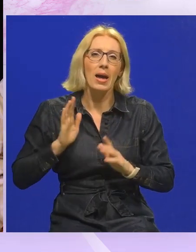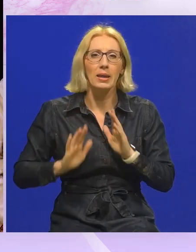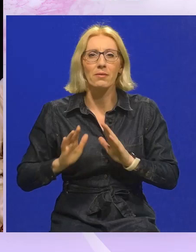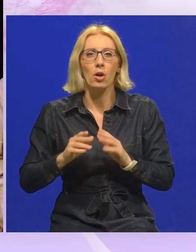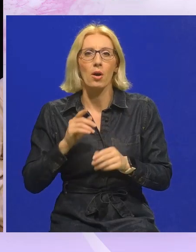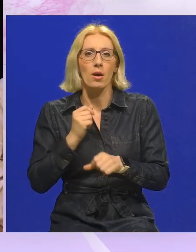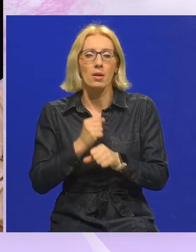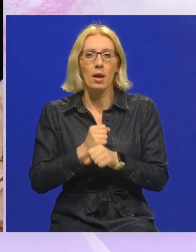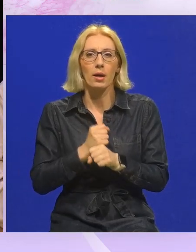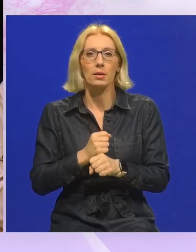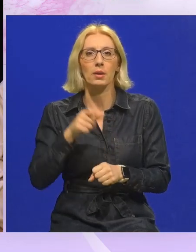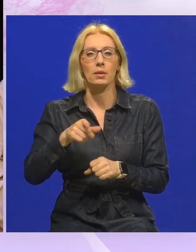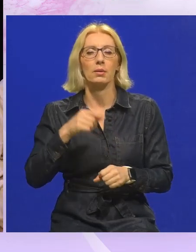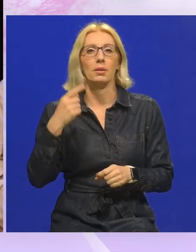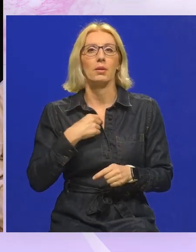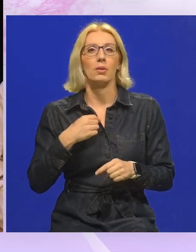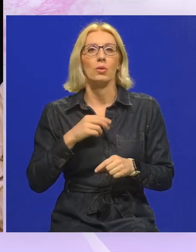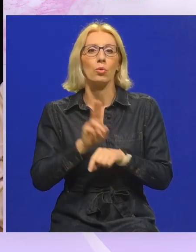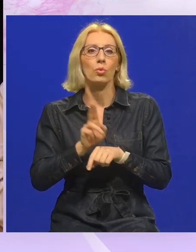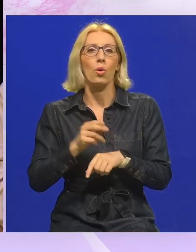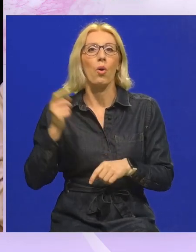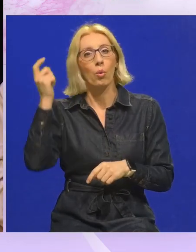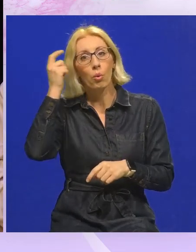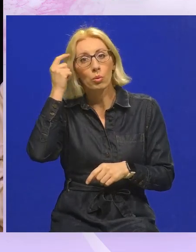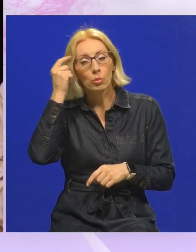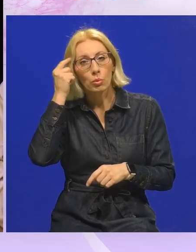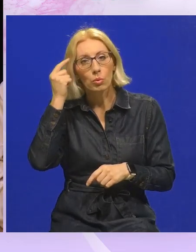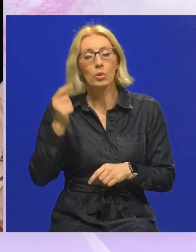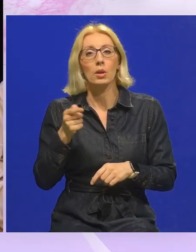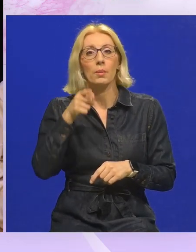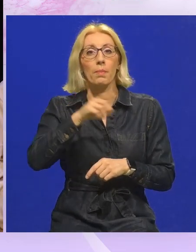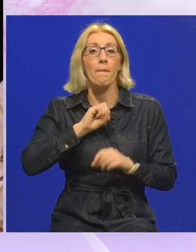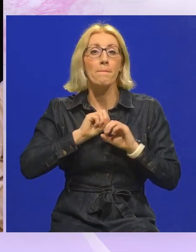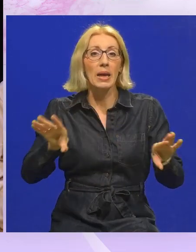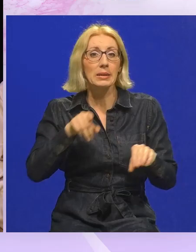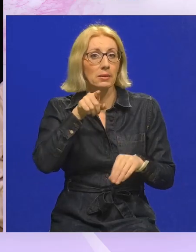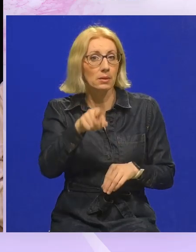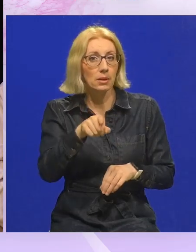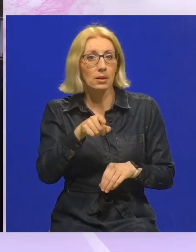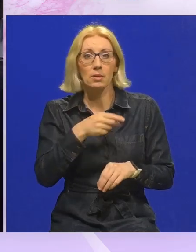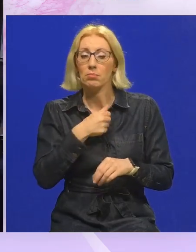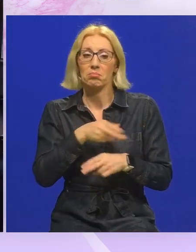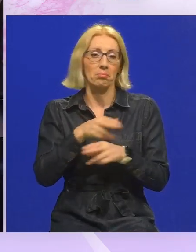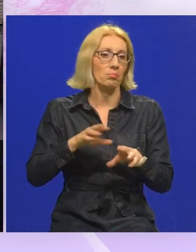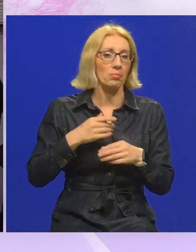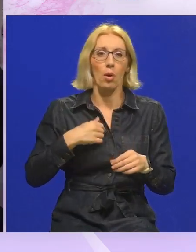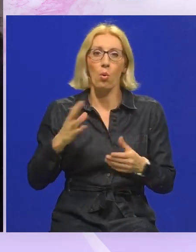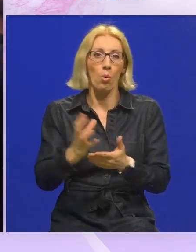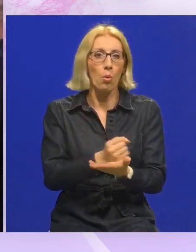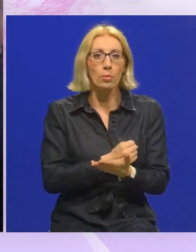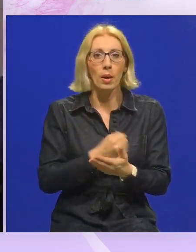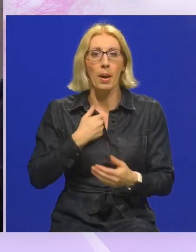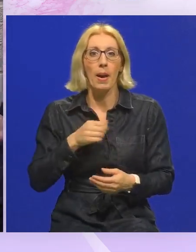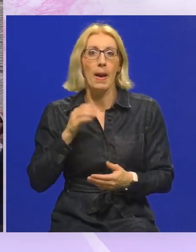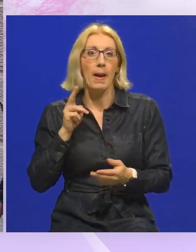njegovali njihov identitet, njihovu kulturu. Bez njih sigurno i svakako mi ne bi uspjeli